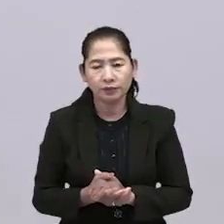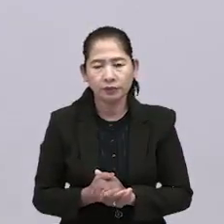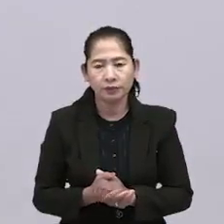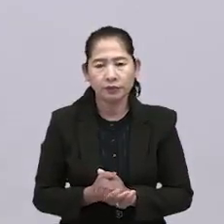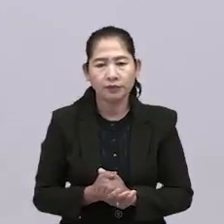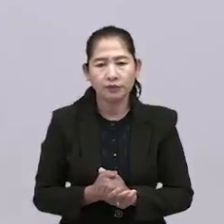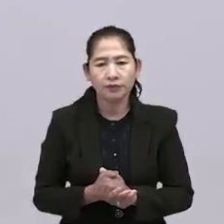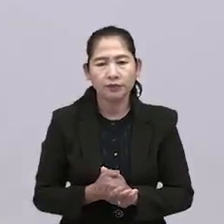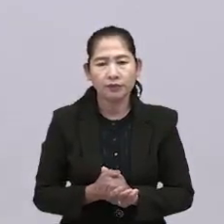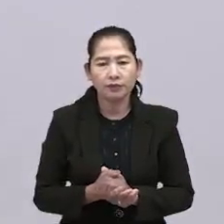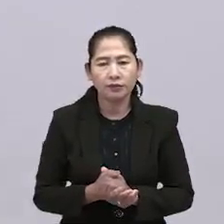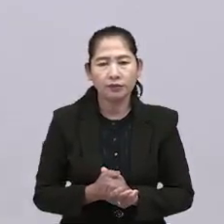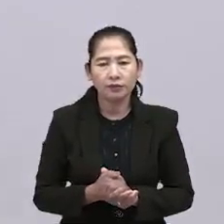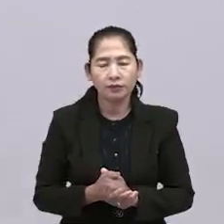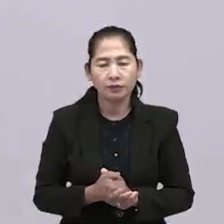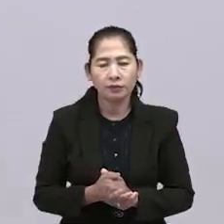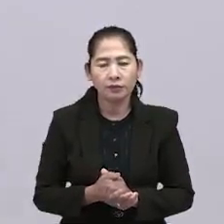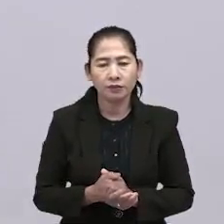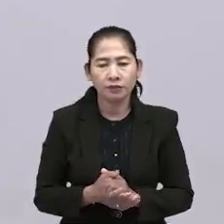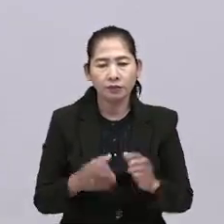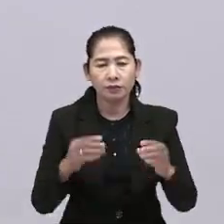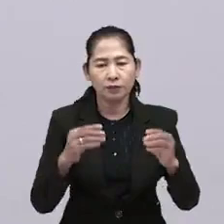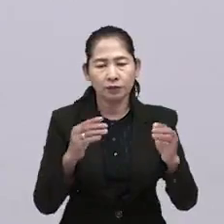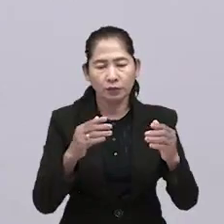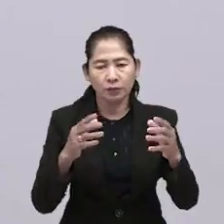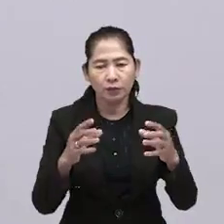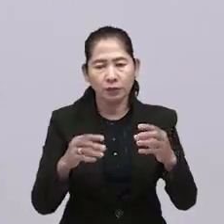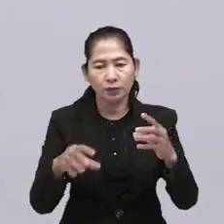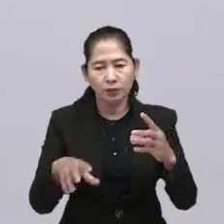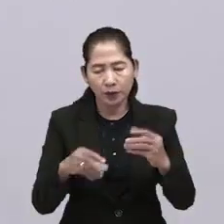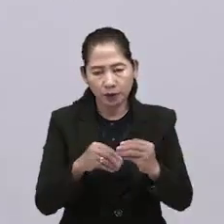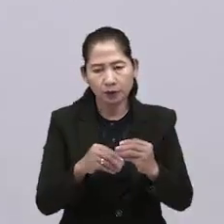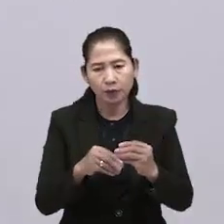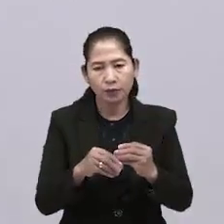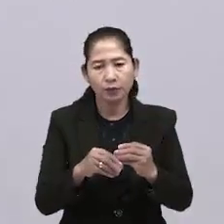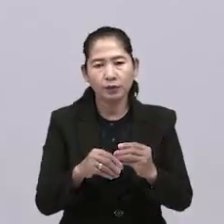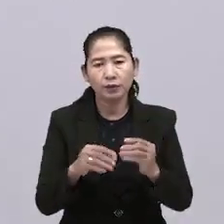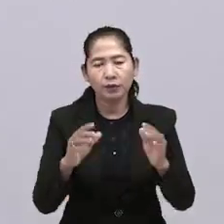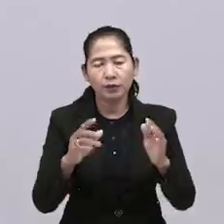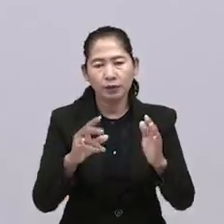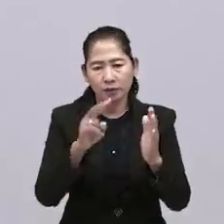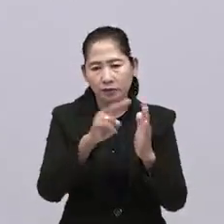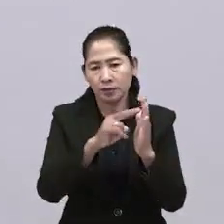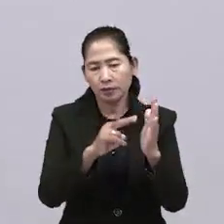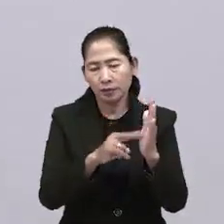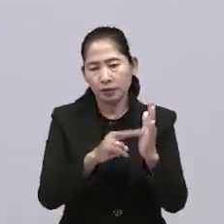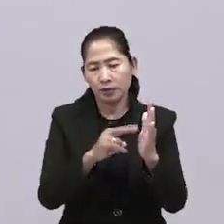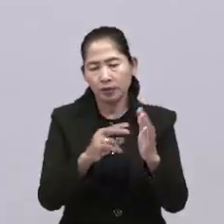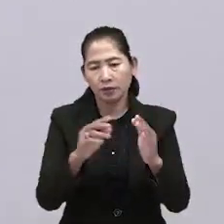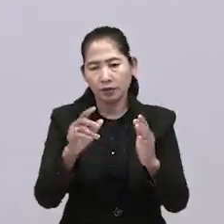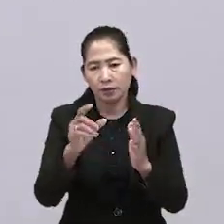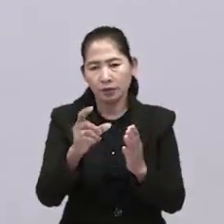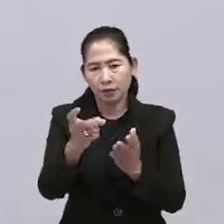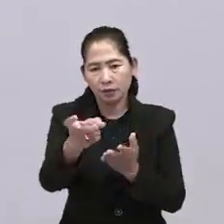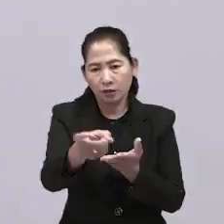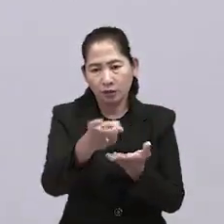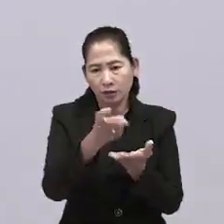គ្រូដាក់ទាញមកដើម្បីឲ្យបញ្ចូលទៅអត្ថបទគំរូមួយទៀតកូន